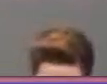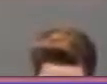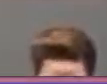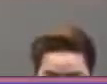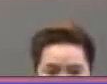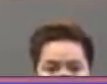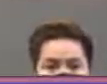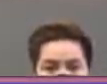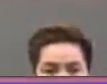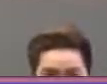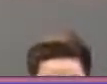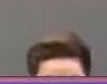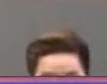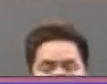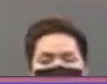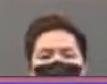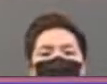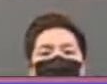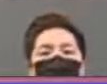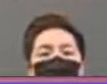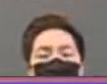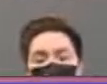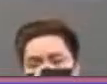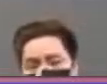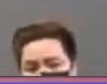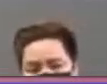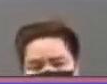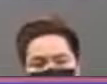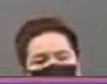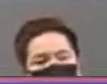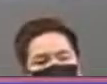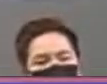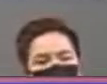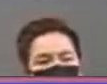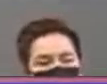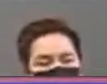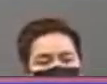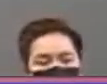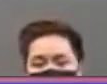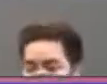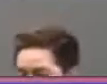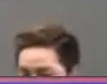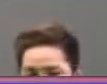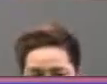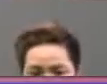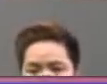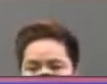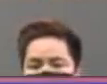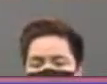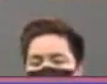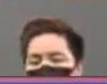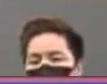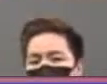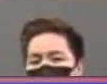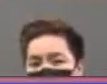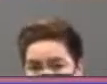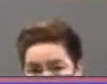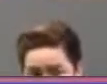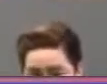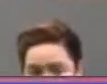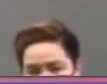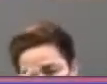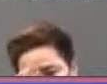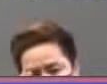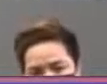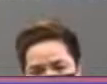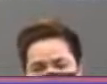ขอให้ตรวจ ATK ก่อนนะคะก่อนเข้ามาทำงานถ้าหากเป็นผู้ป่วยยืนยันติดเชื้อโควิด-19 ก็ขอให้กักตัวเองนะคะอยู่ที่พักหลีกเลี่ยงการพ